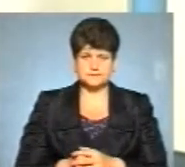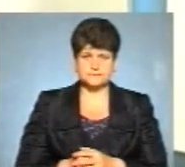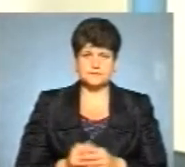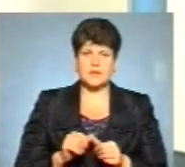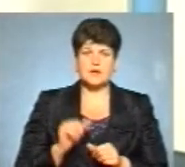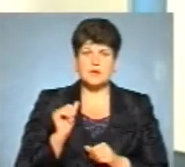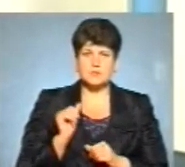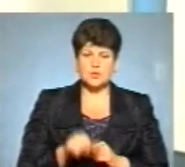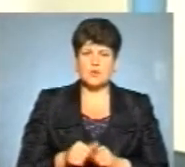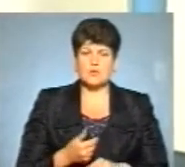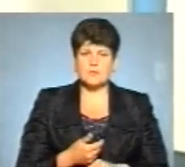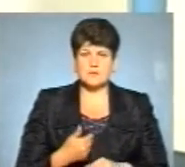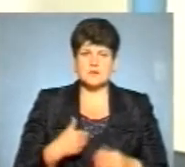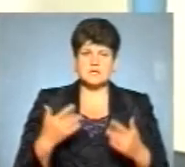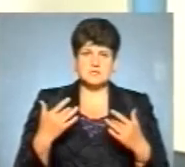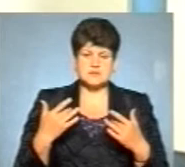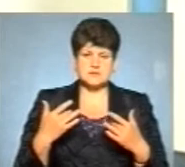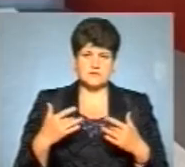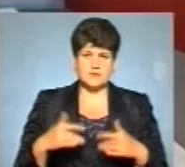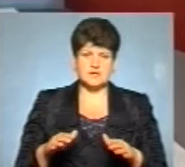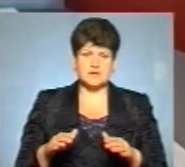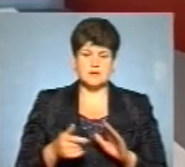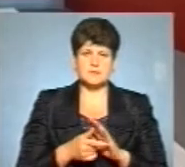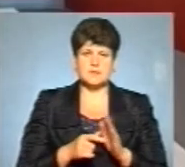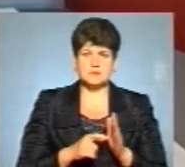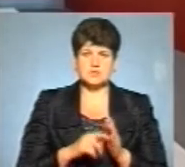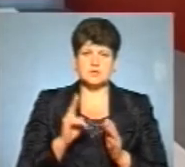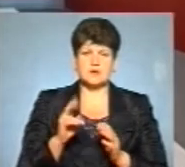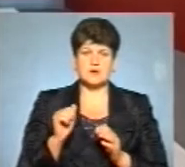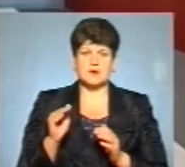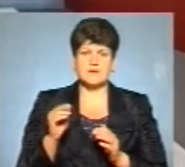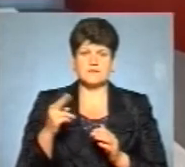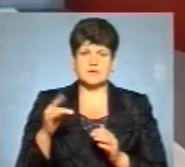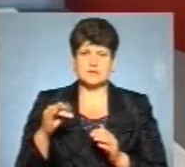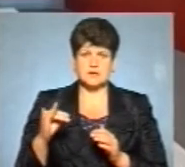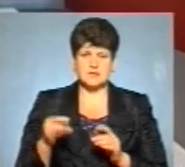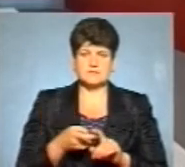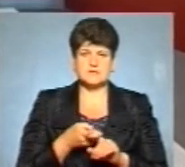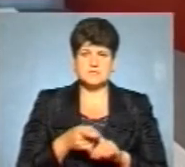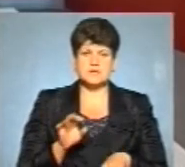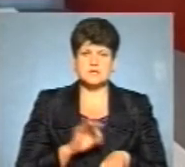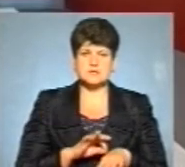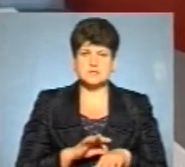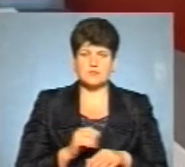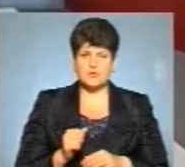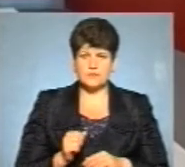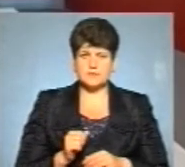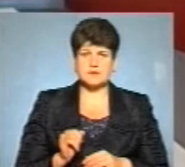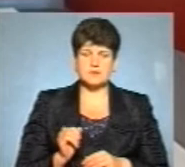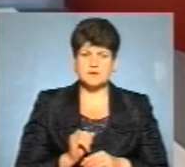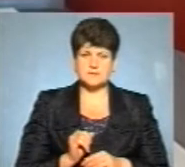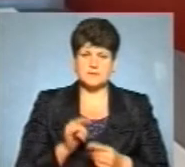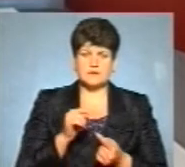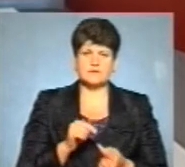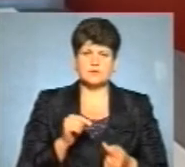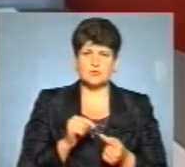Окрім того, ми звільнили приміщення кафедри інфекційних захворювань і